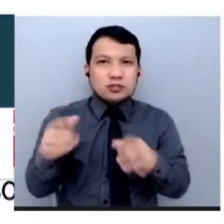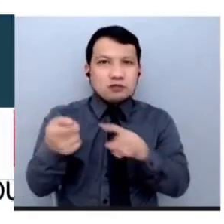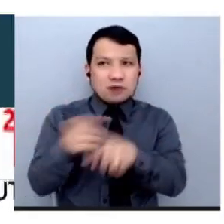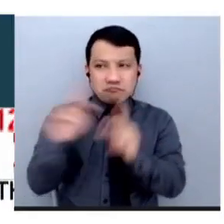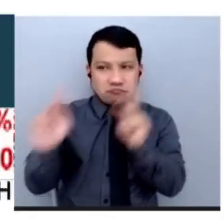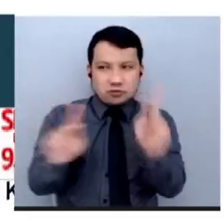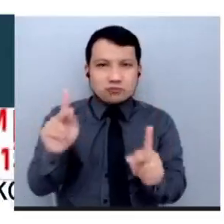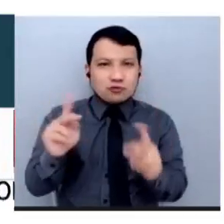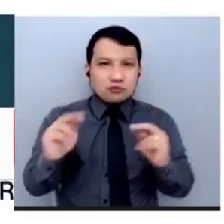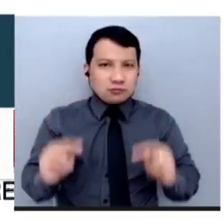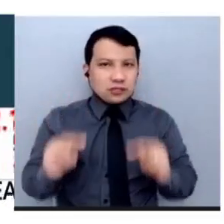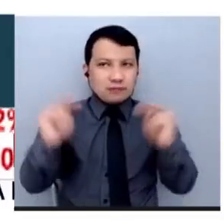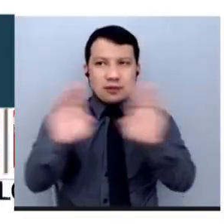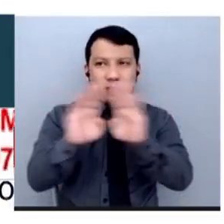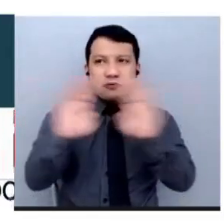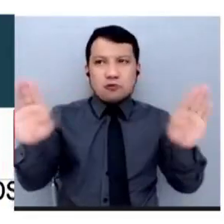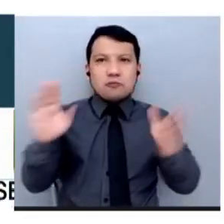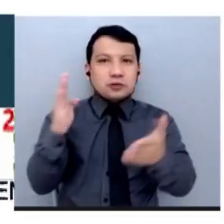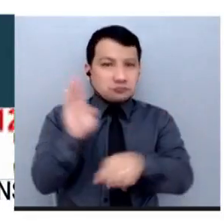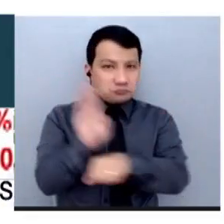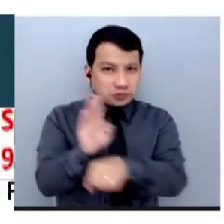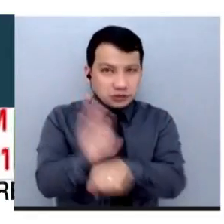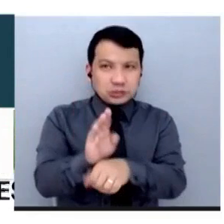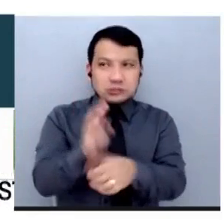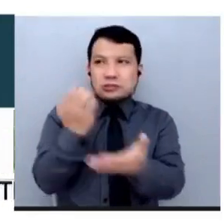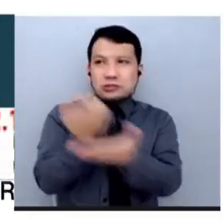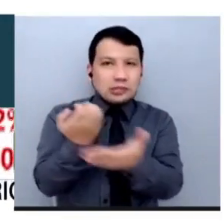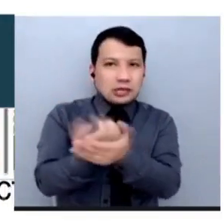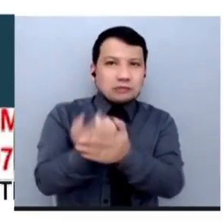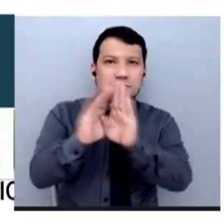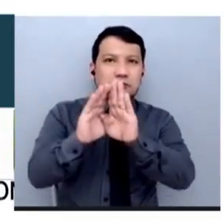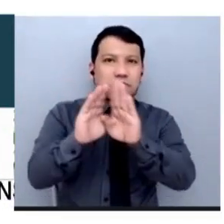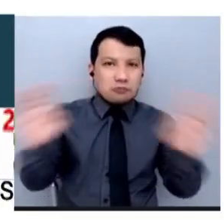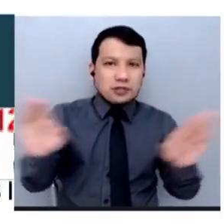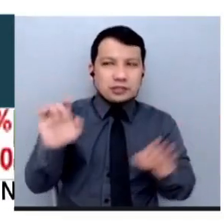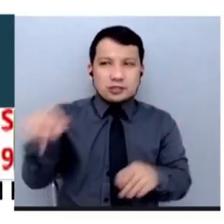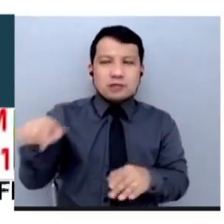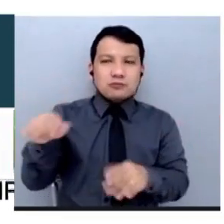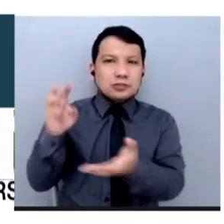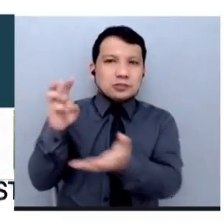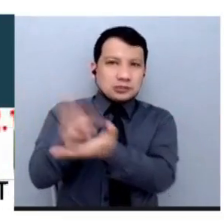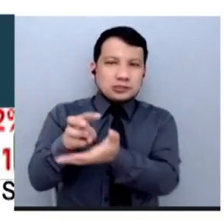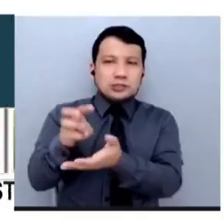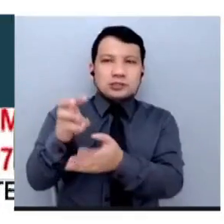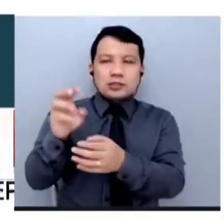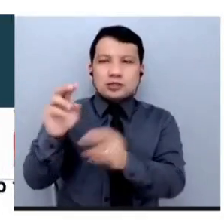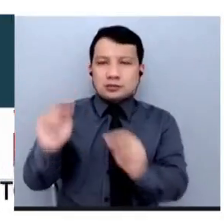taga-Navotas, pagka nag-open na po ang mga establishmento dyan po sa syudad ng Navotas. Mayor?